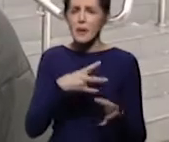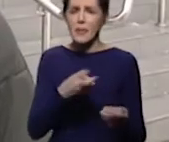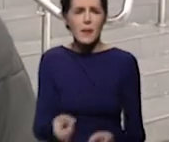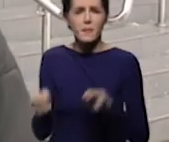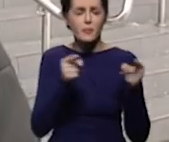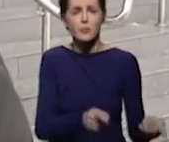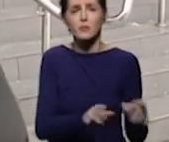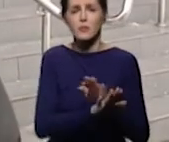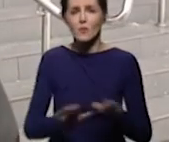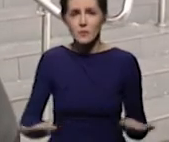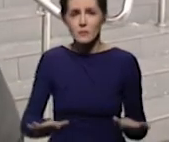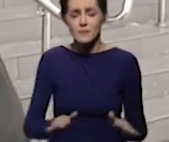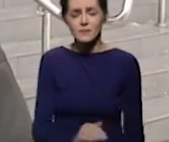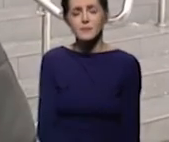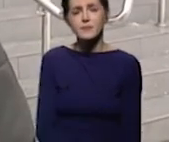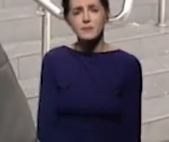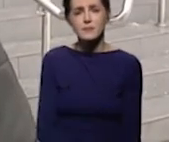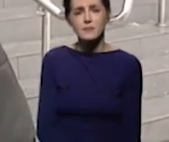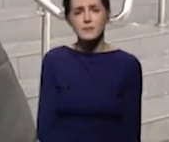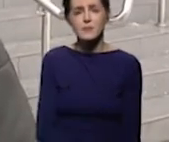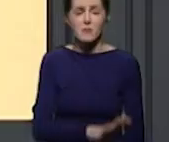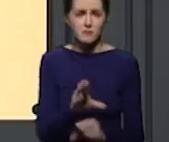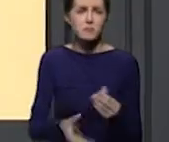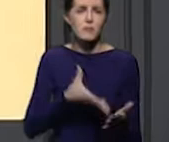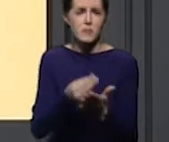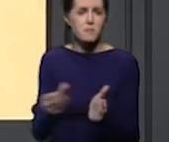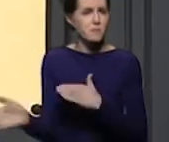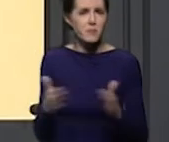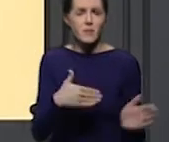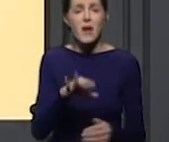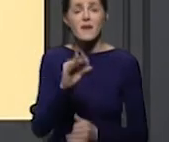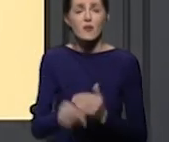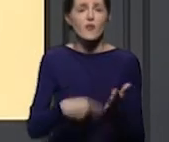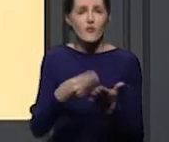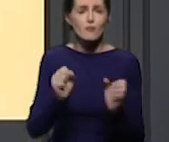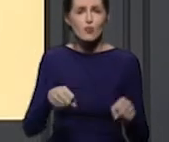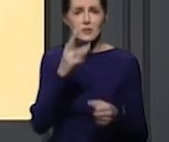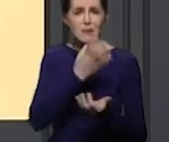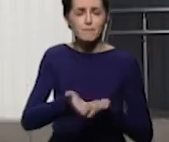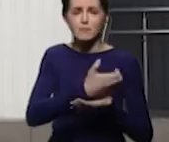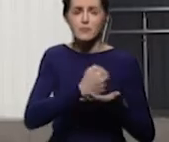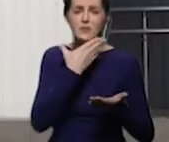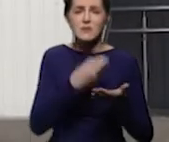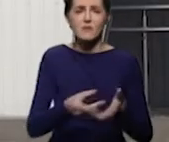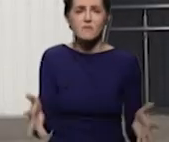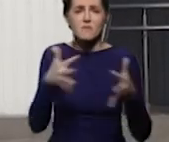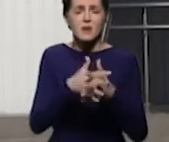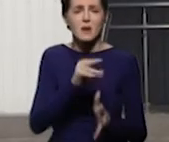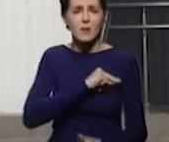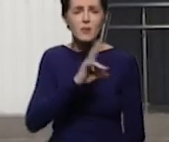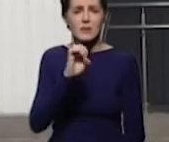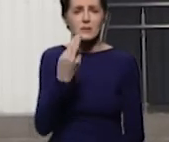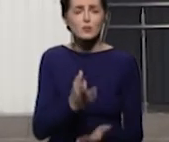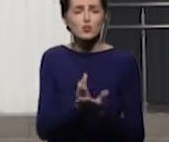переводили, тому виплатили все вчасно. Кошти вдалося заробити і самій лікарні у співпраці з Національною службою